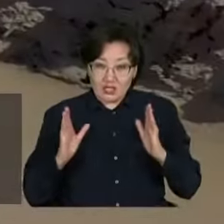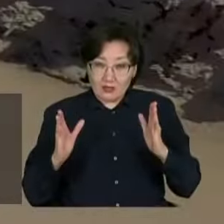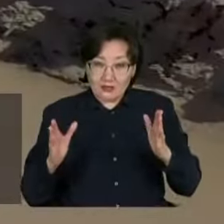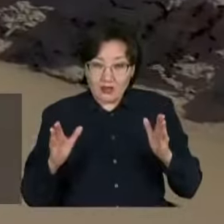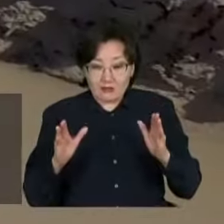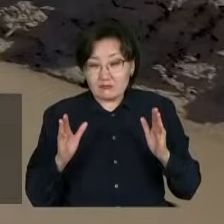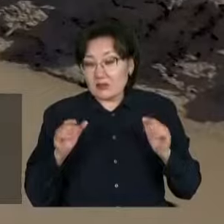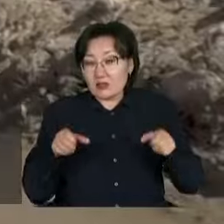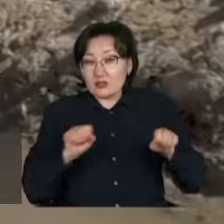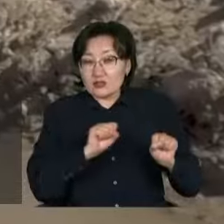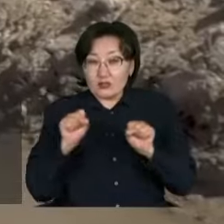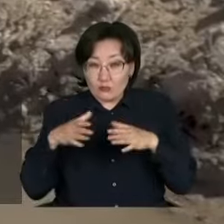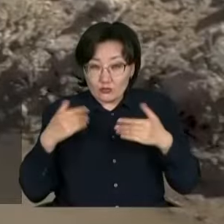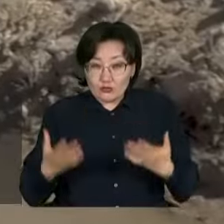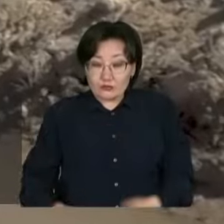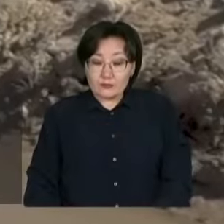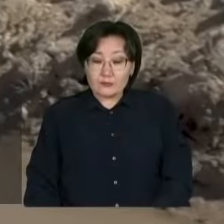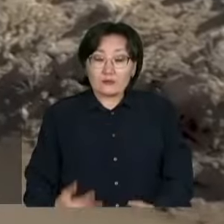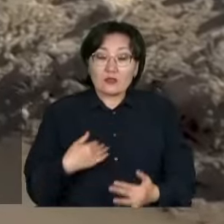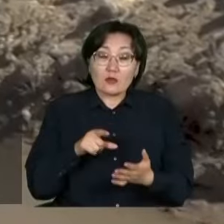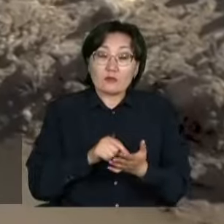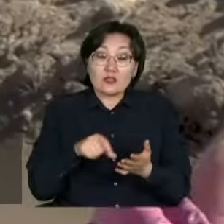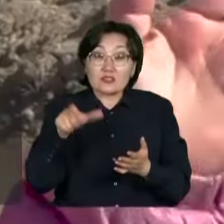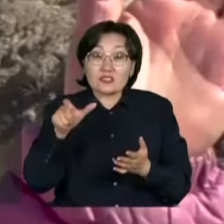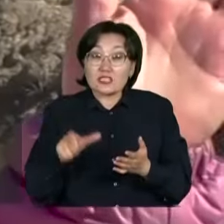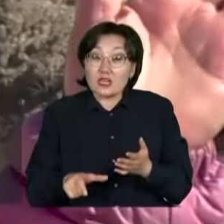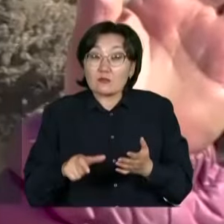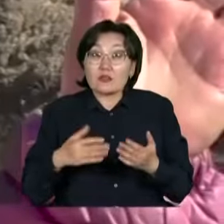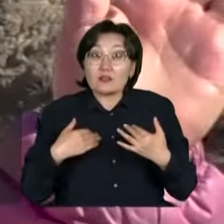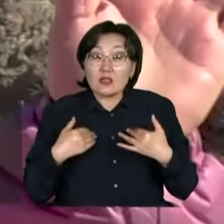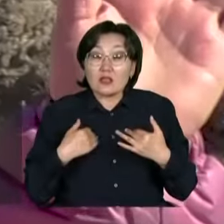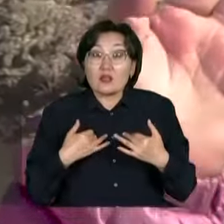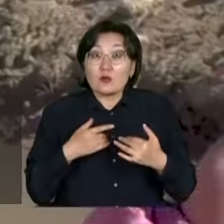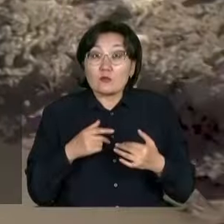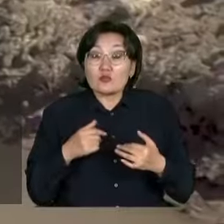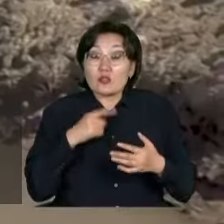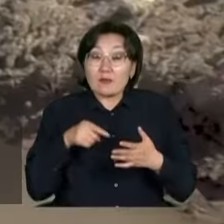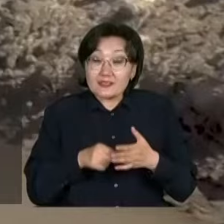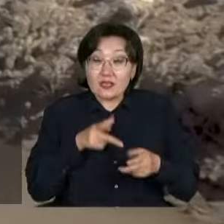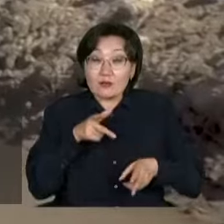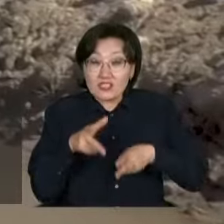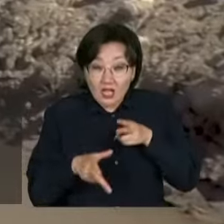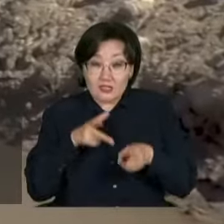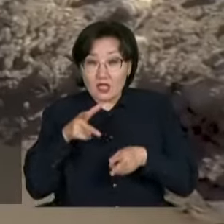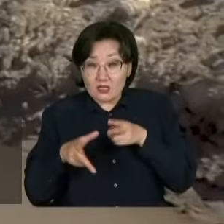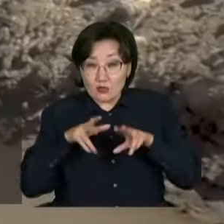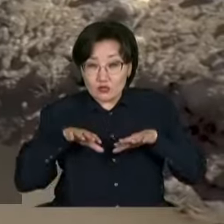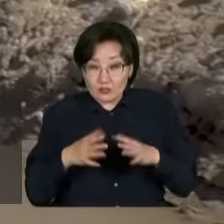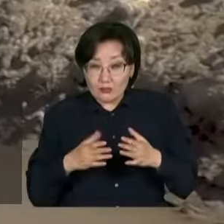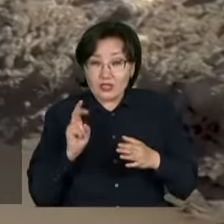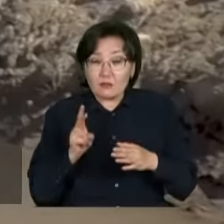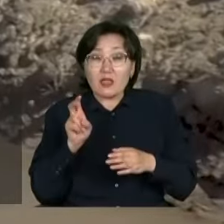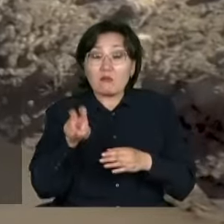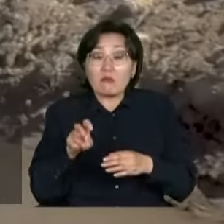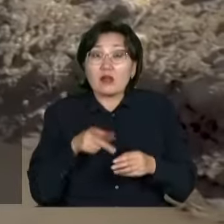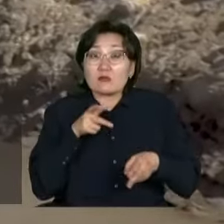Мен мысалы пенсионермін. Сол айқайымызды мынау айта-айта әбден уже шаршадық, кімге барып айтатынымызды да білмейміз.